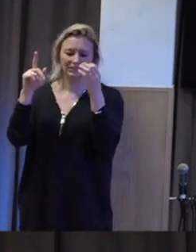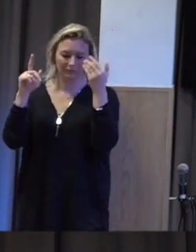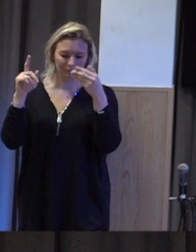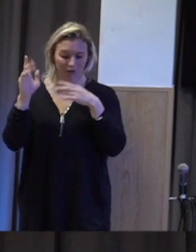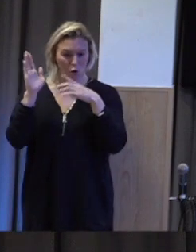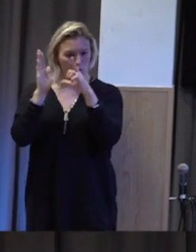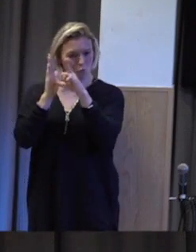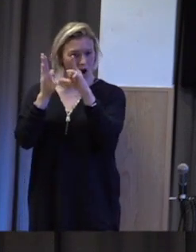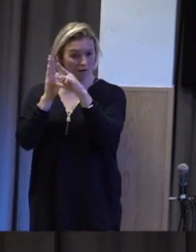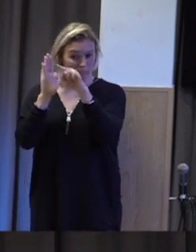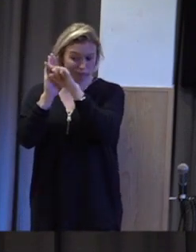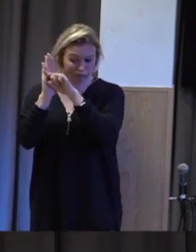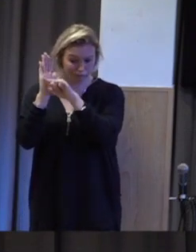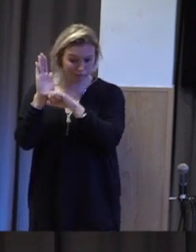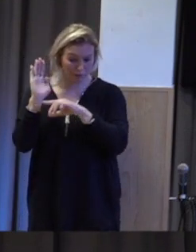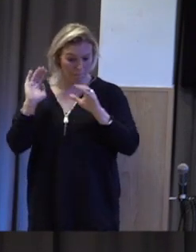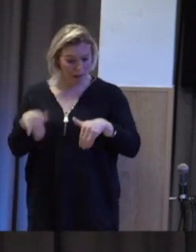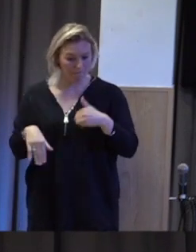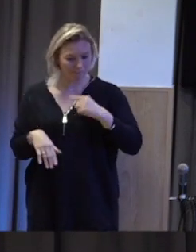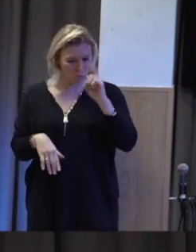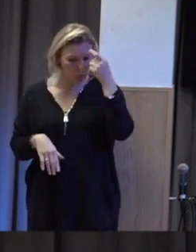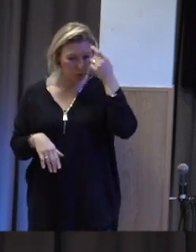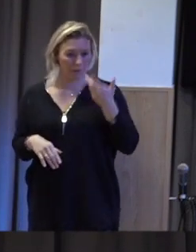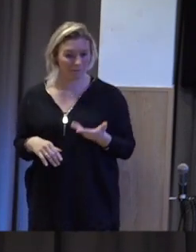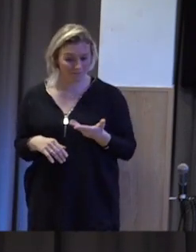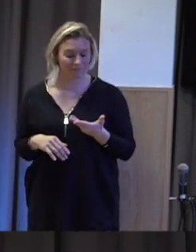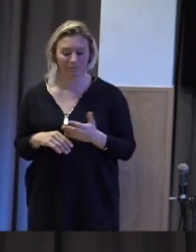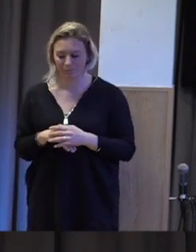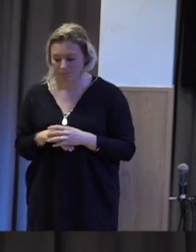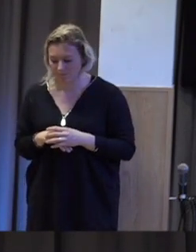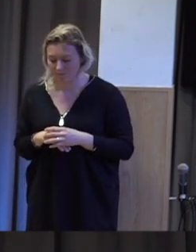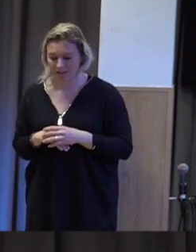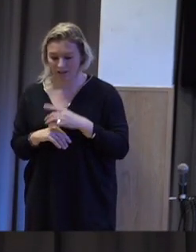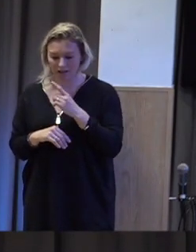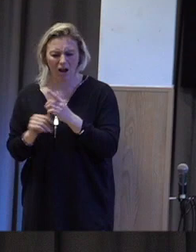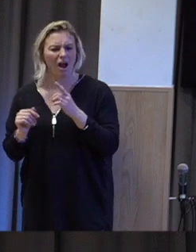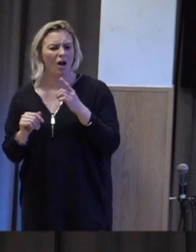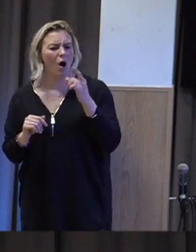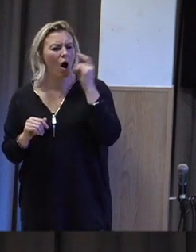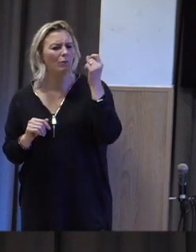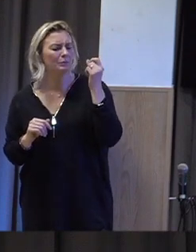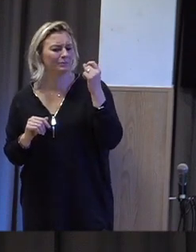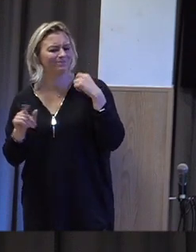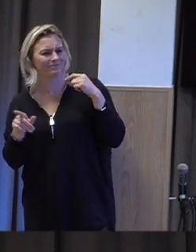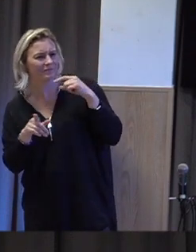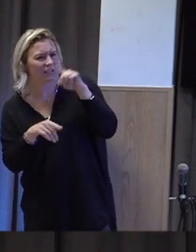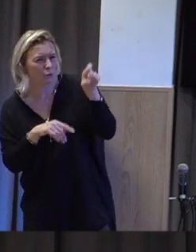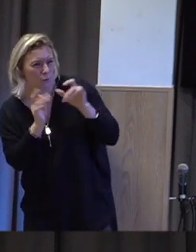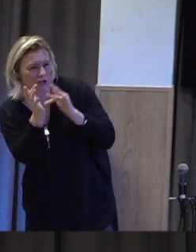Comme vous l'avez vu et remarqué, le docteur de la loi, après avoir bien répondu à Jésus, lui posa cette question, voulant